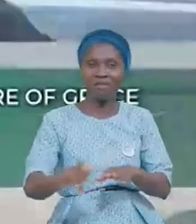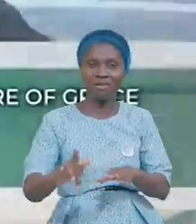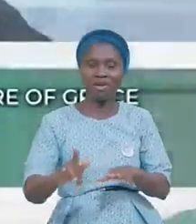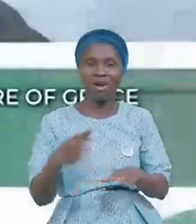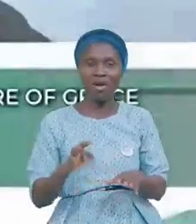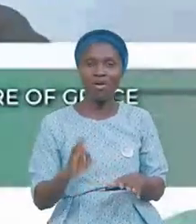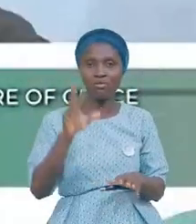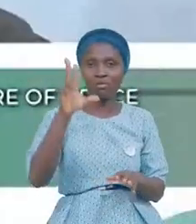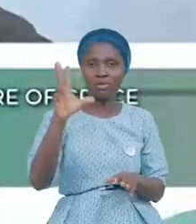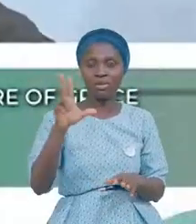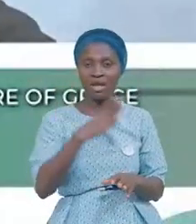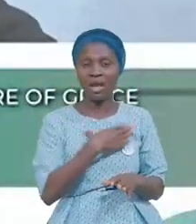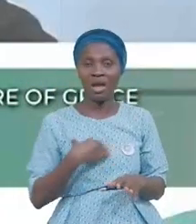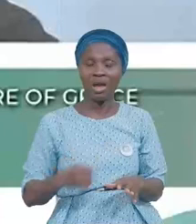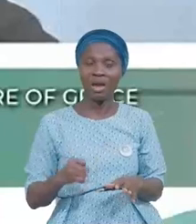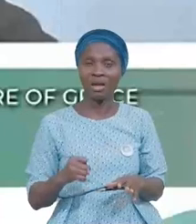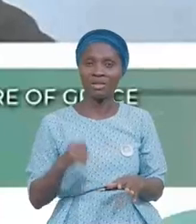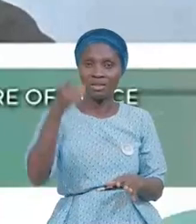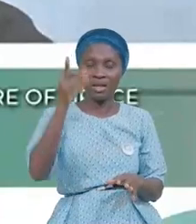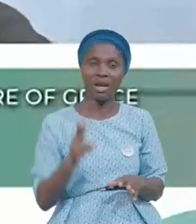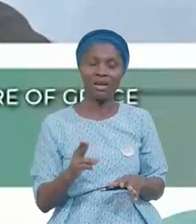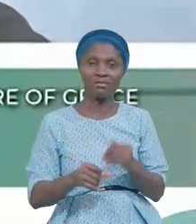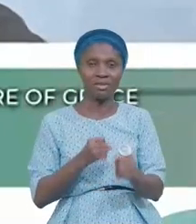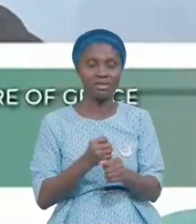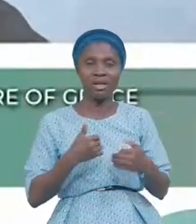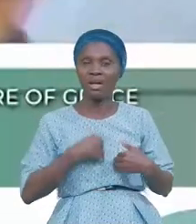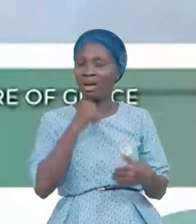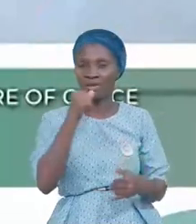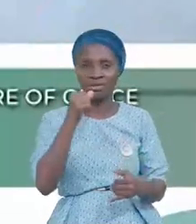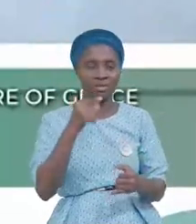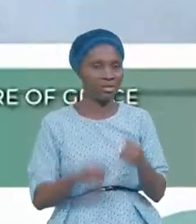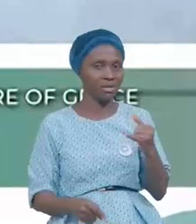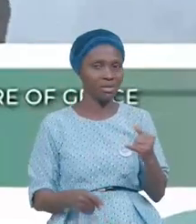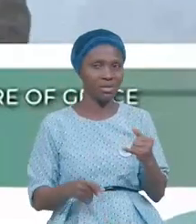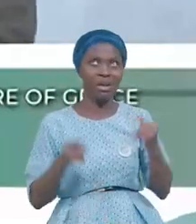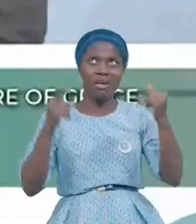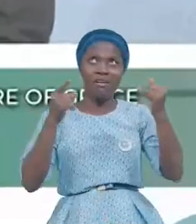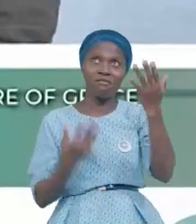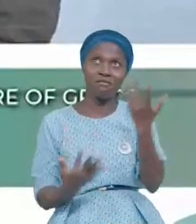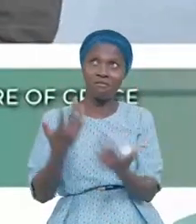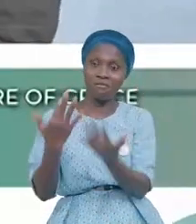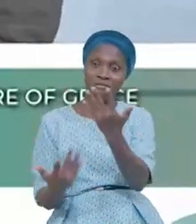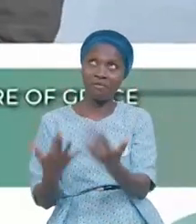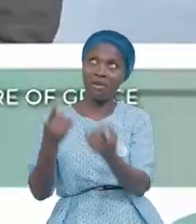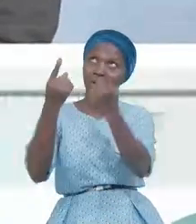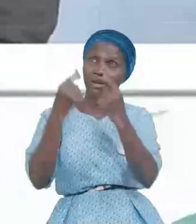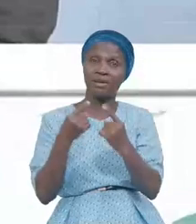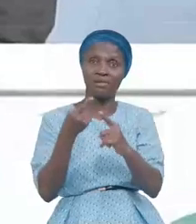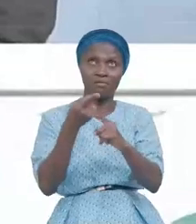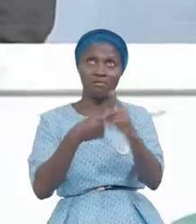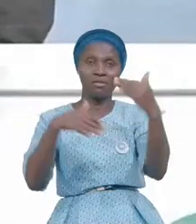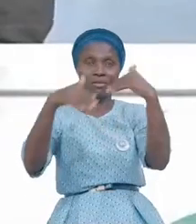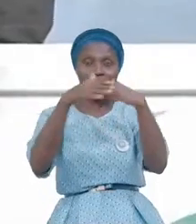n'a pas pris fin. Le feu est descendu du ciel. Après le feu, il nous faut maintenant